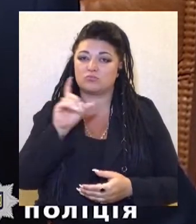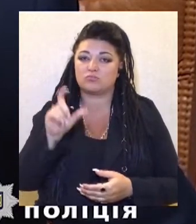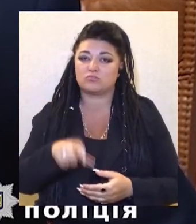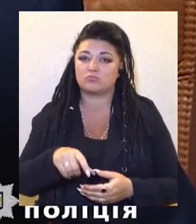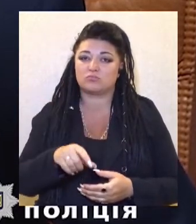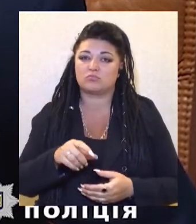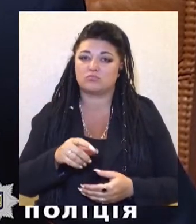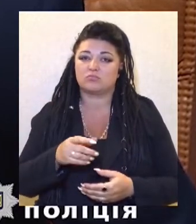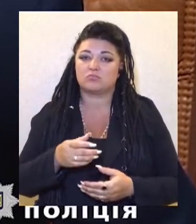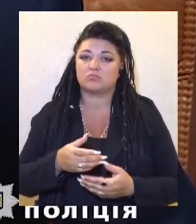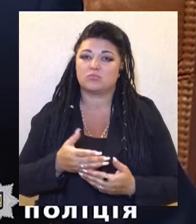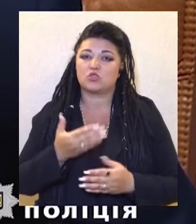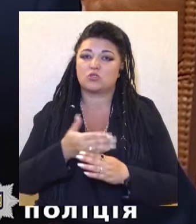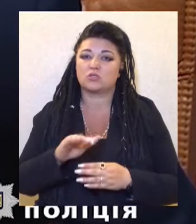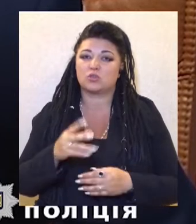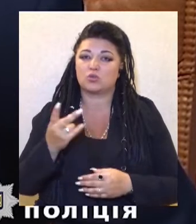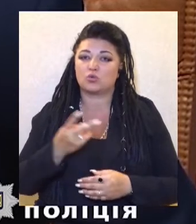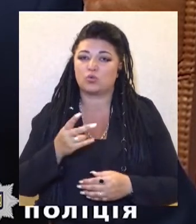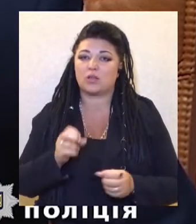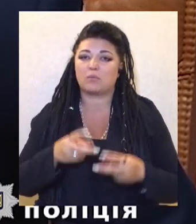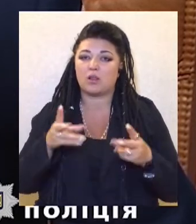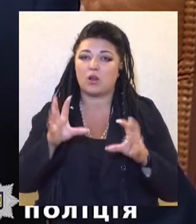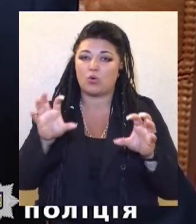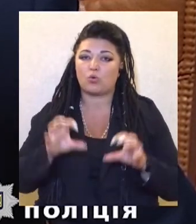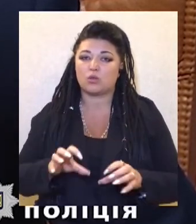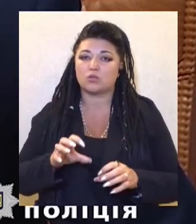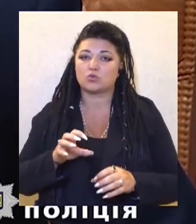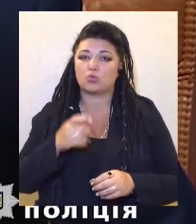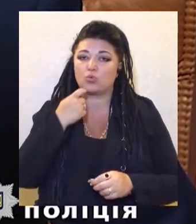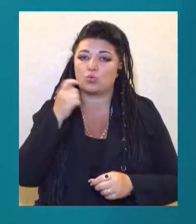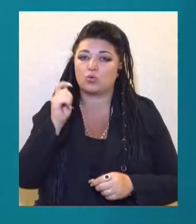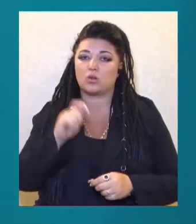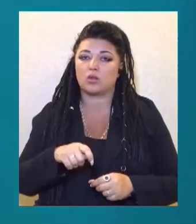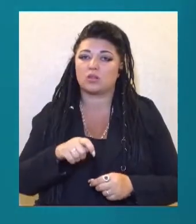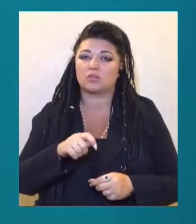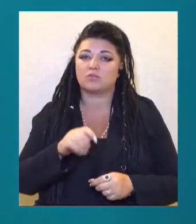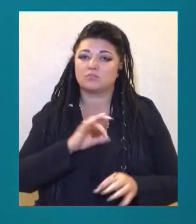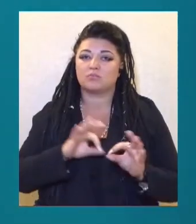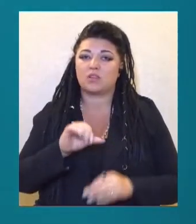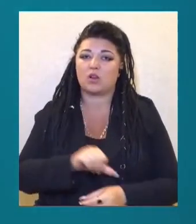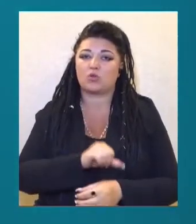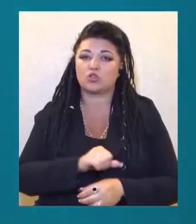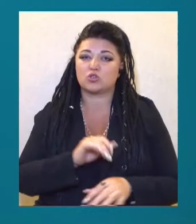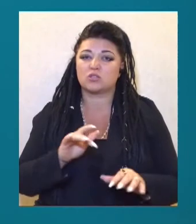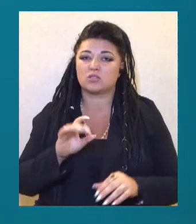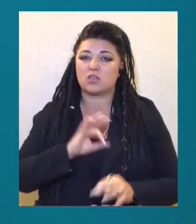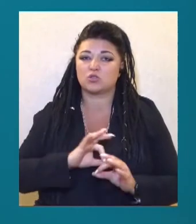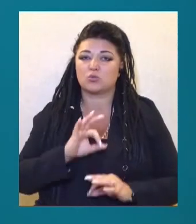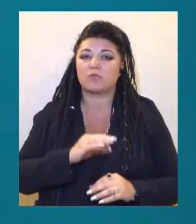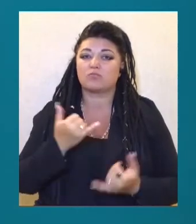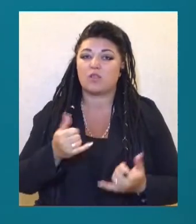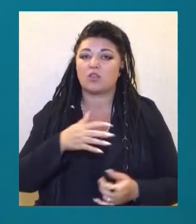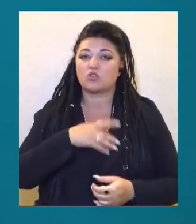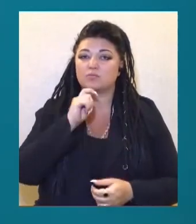частиною 2 статті 307 Кримінального кодексу України «Збут наркотичних засобів». Наразі наші кореспонденти намагаються